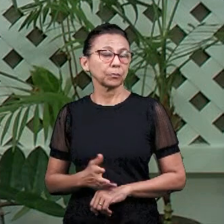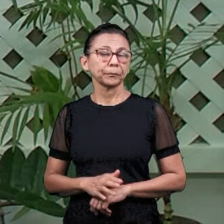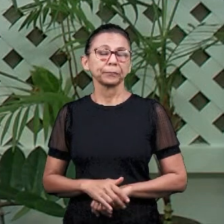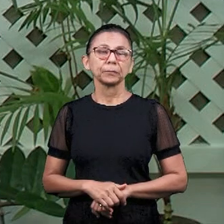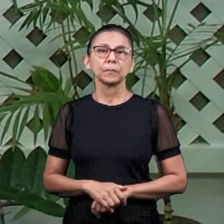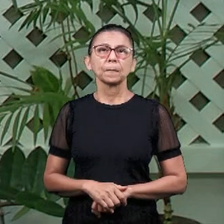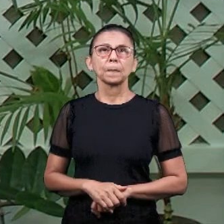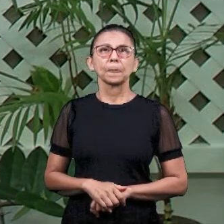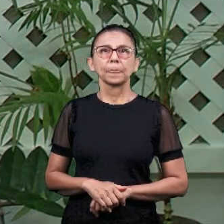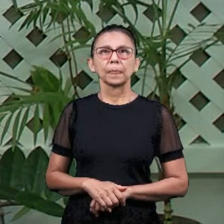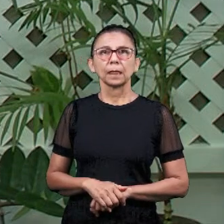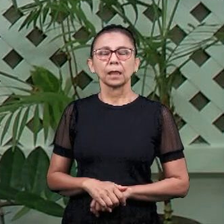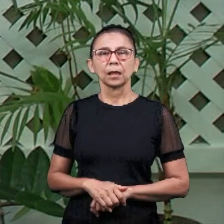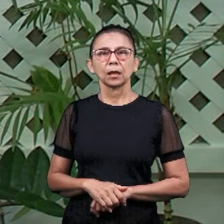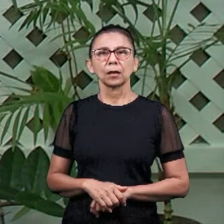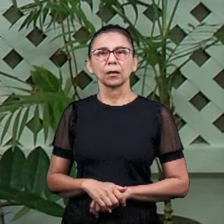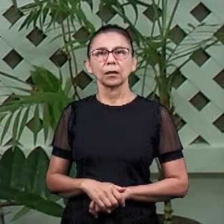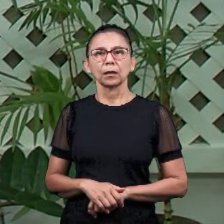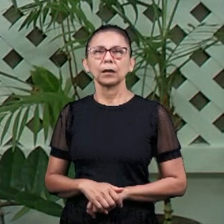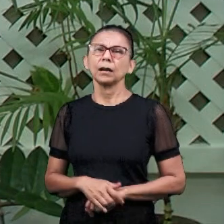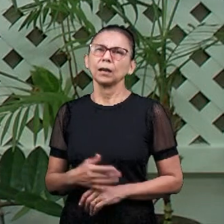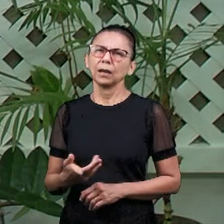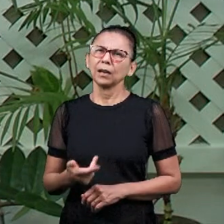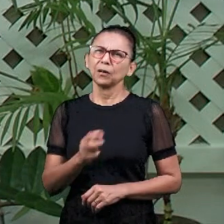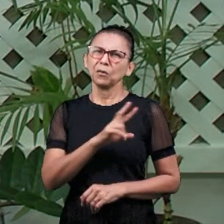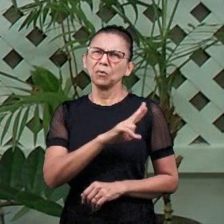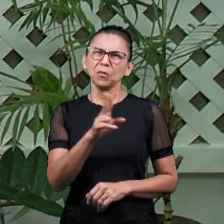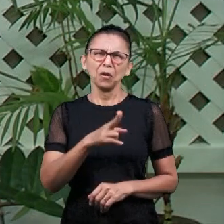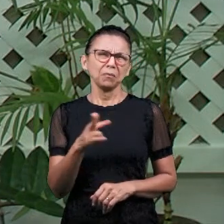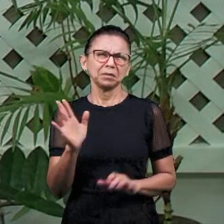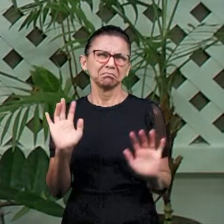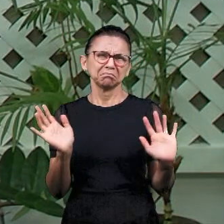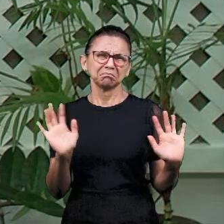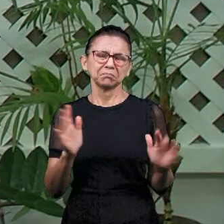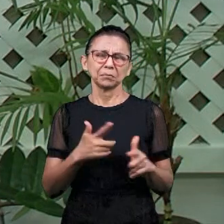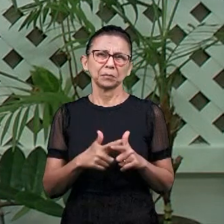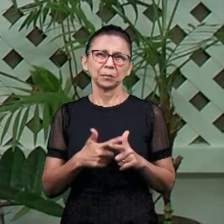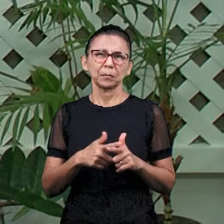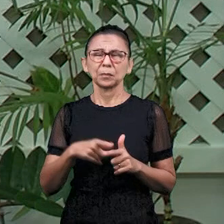Il va être reconnu par le Seigneur pour l'œuvre qu'il fait. Mais nous, comme